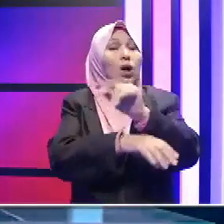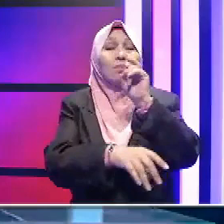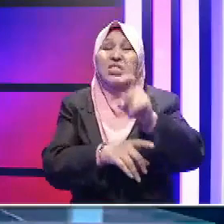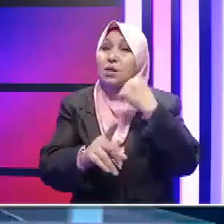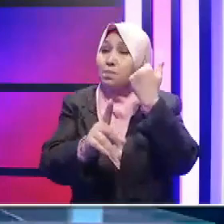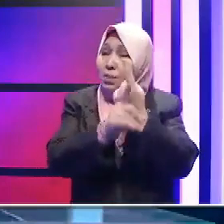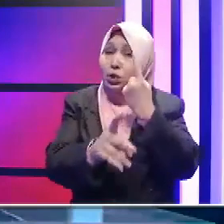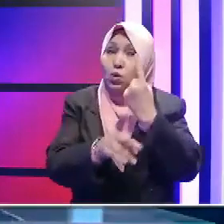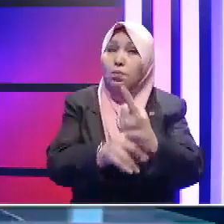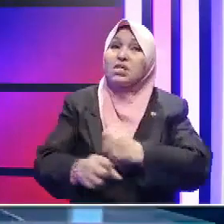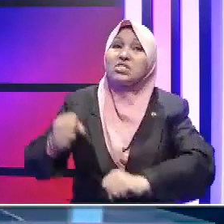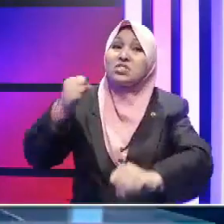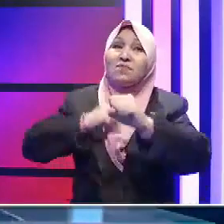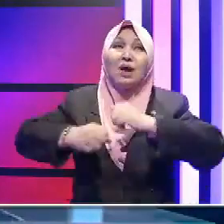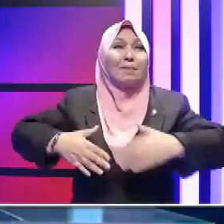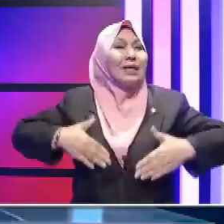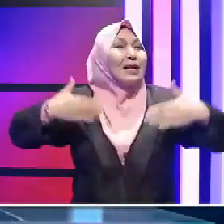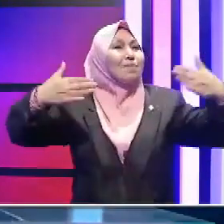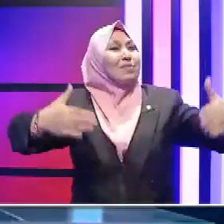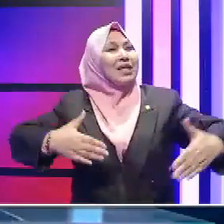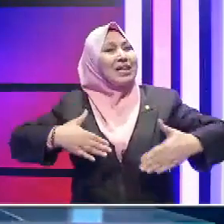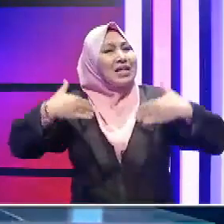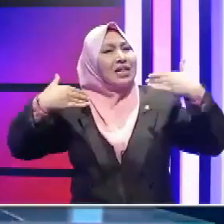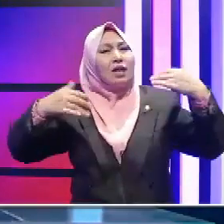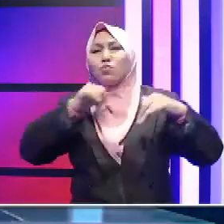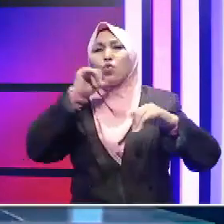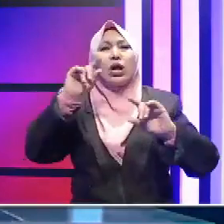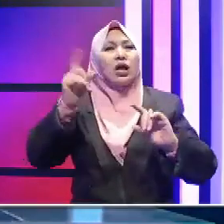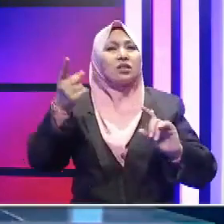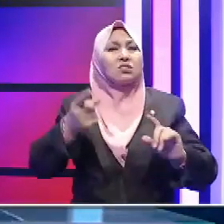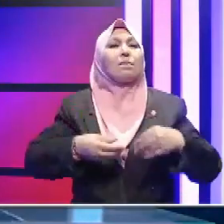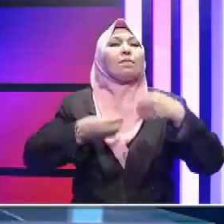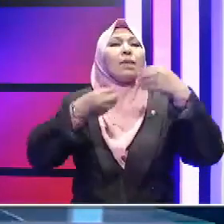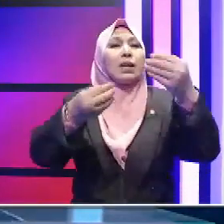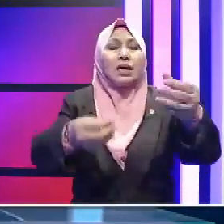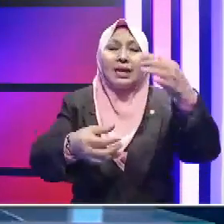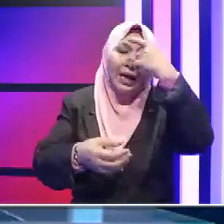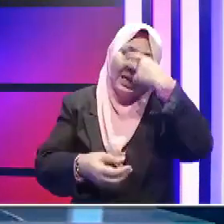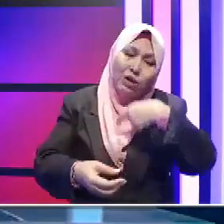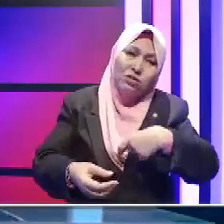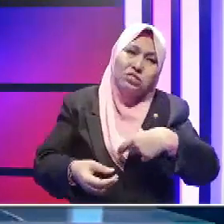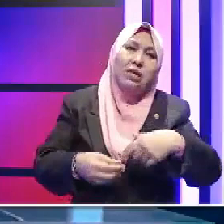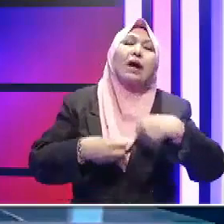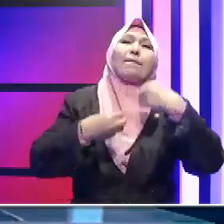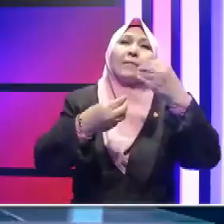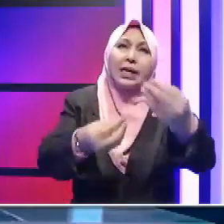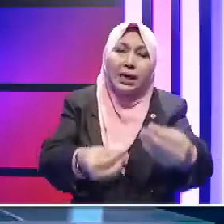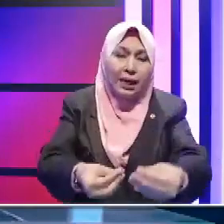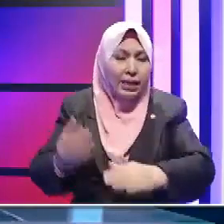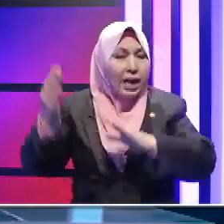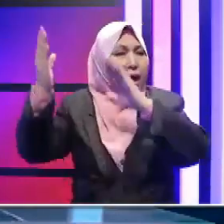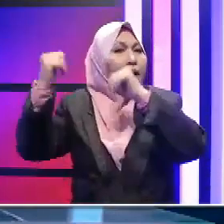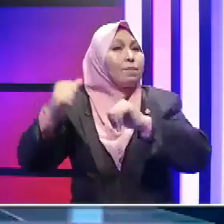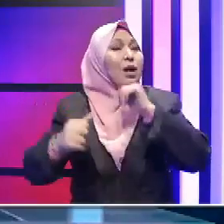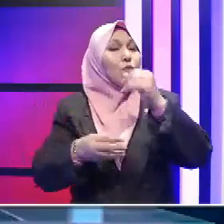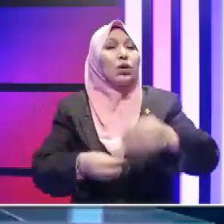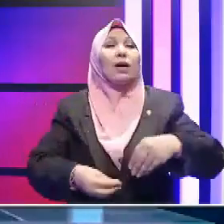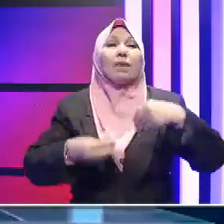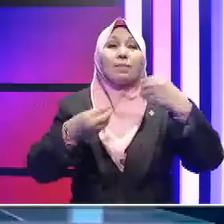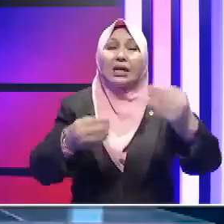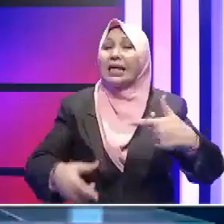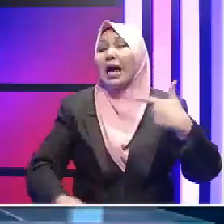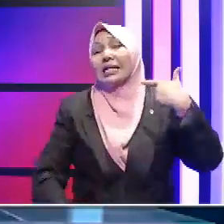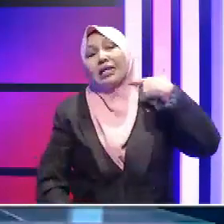betul-betul bersifat menggembirakan dan bukan sekadar memberikan dukacita beri harapan bukan sekadar memberikan